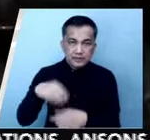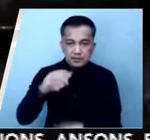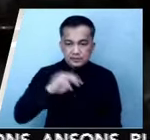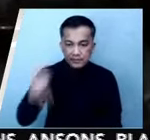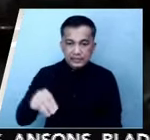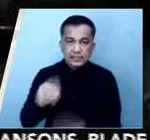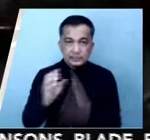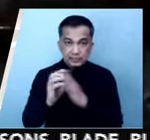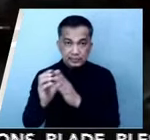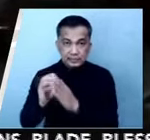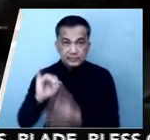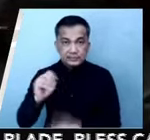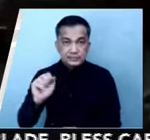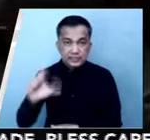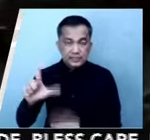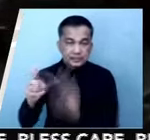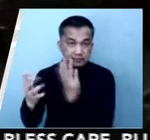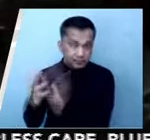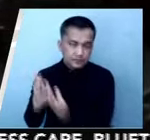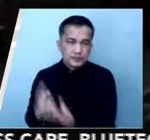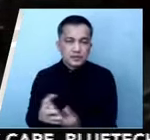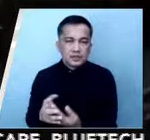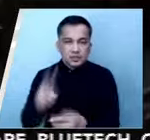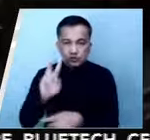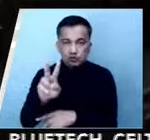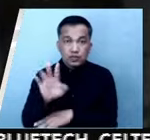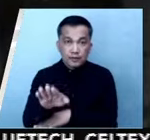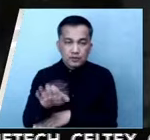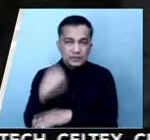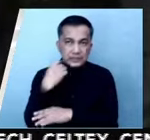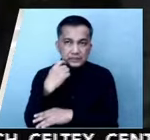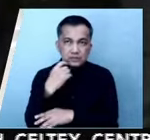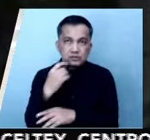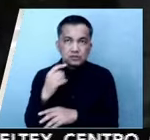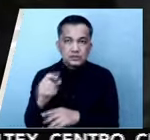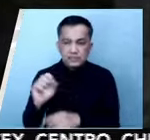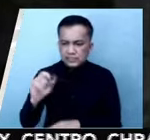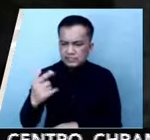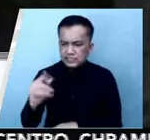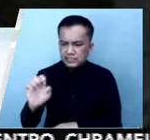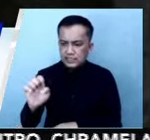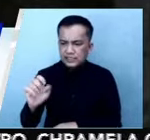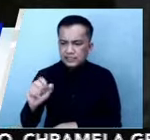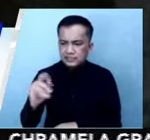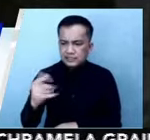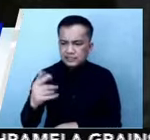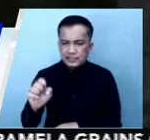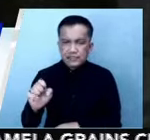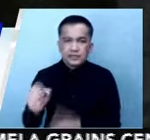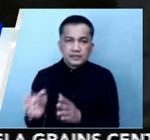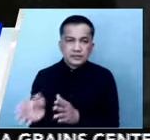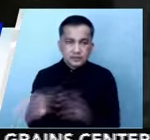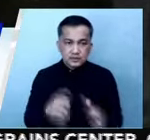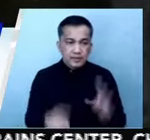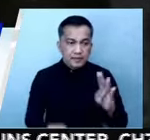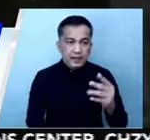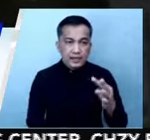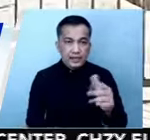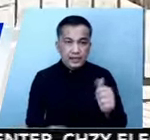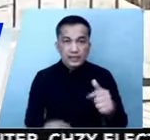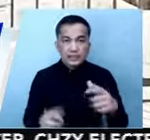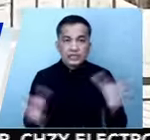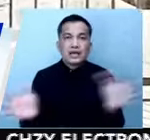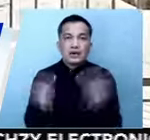2 kaninang hapon, nagsagupa ang ilang miyembro ng Sige Sige Gang at Bahala na Gang. Nangyari ito sa North Sector ng